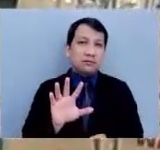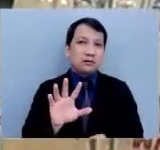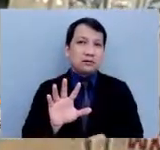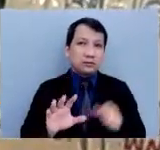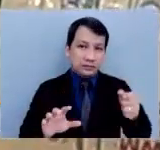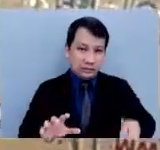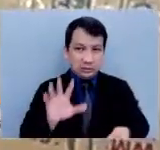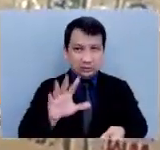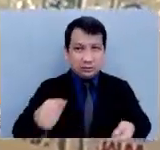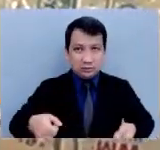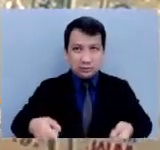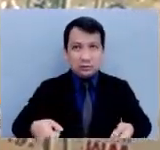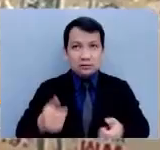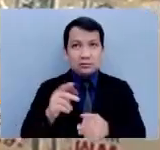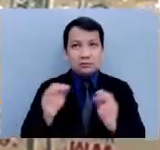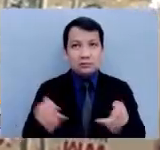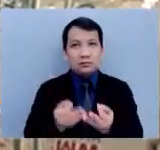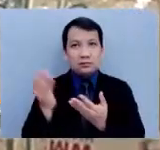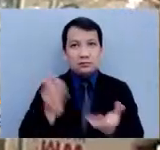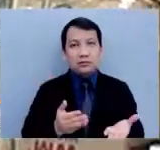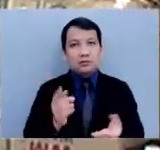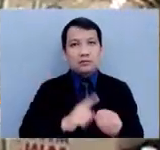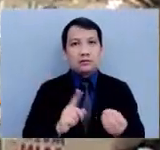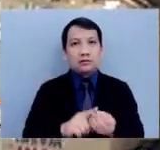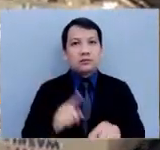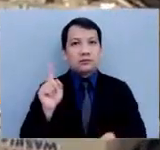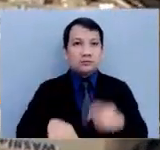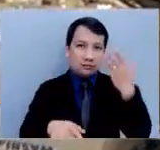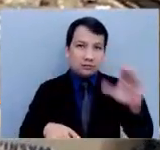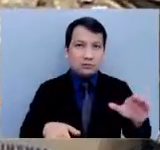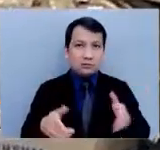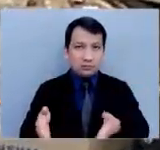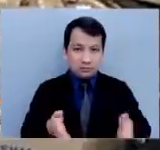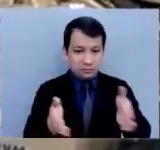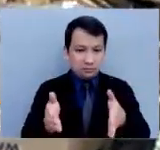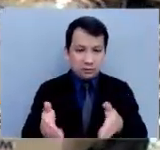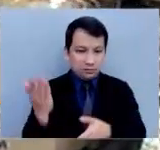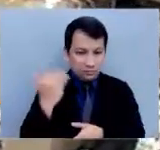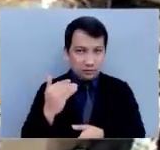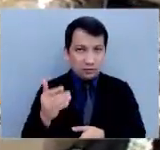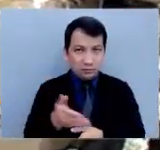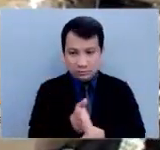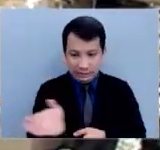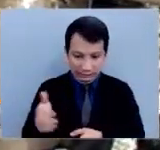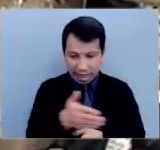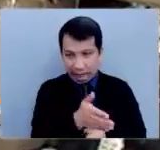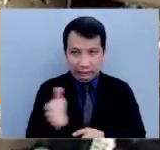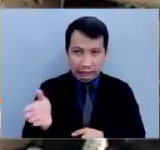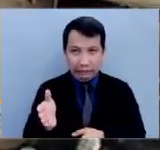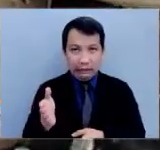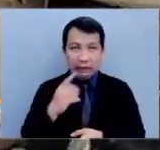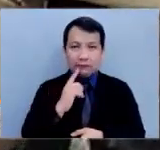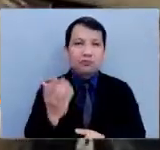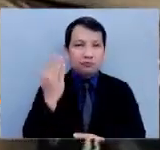pasahero o kada pamilya na bumabiyahe. Actually, hindi na nga malaman yung pinakadaanan dito dahil talagang pasikot-sikot na para ka nakikipagpatintero na sa daan para